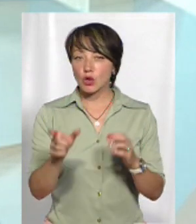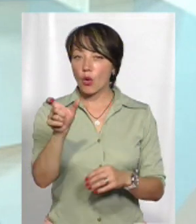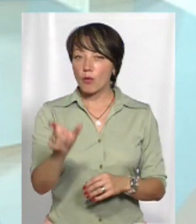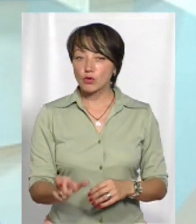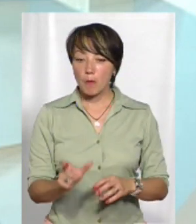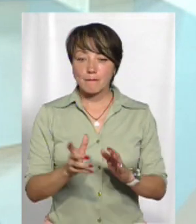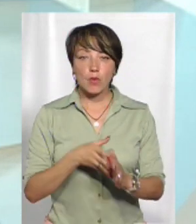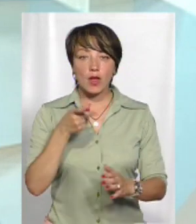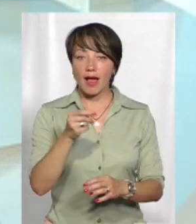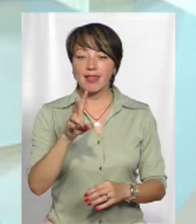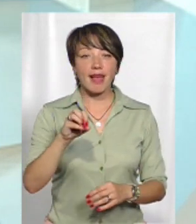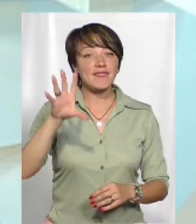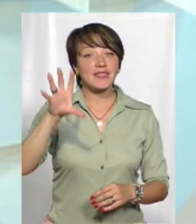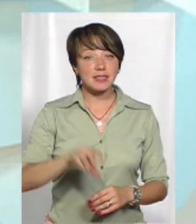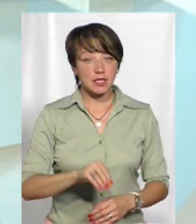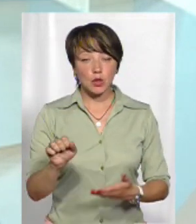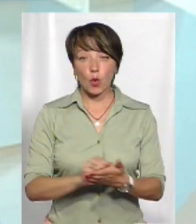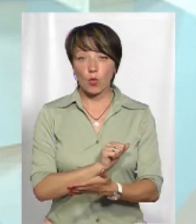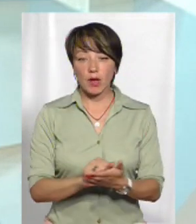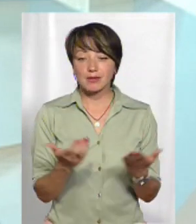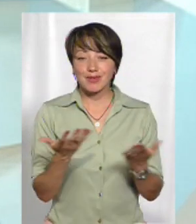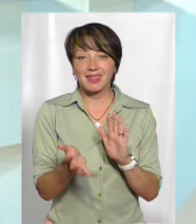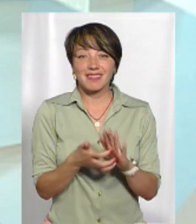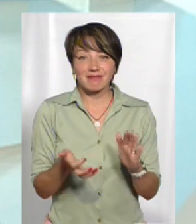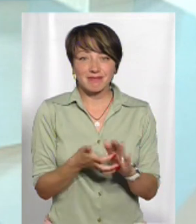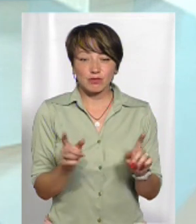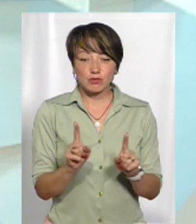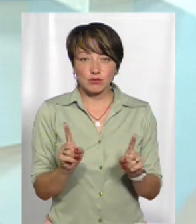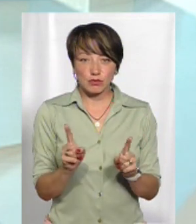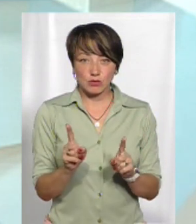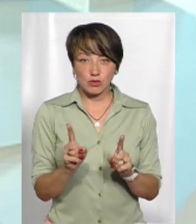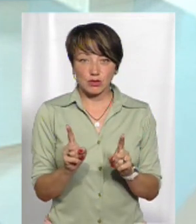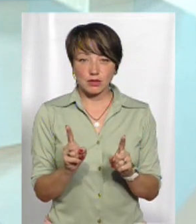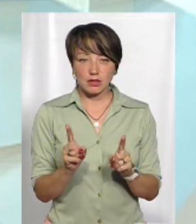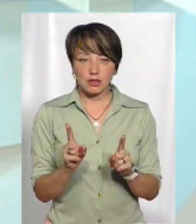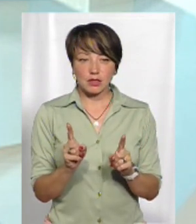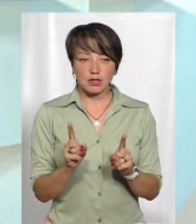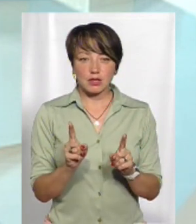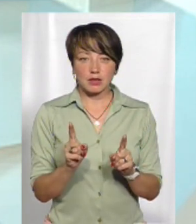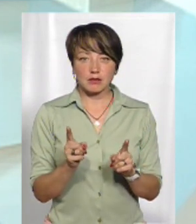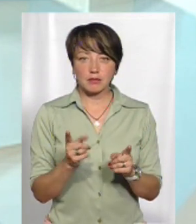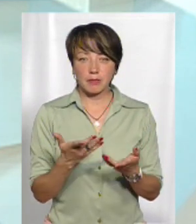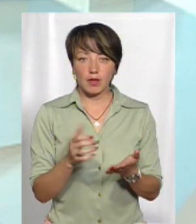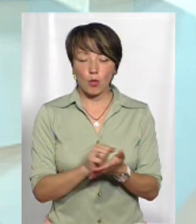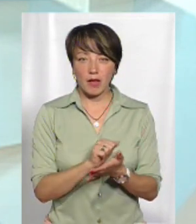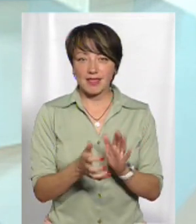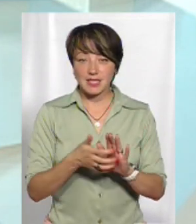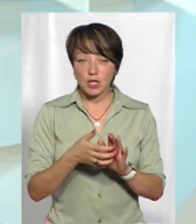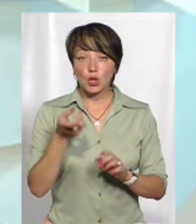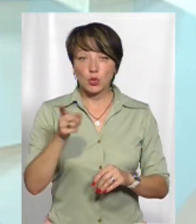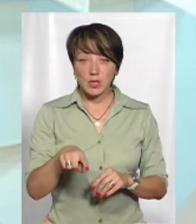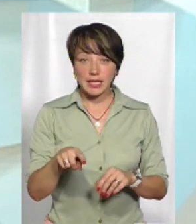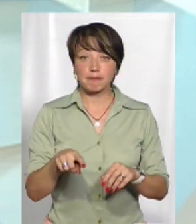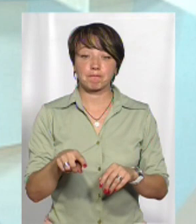не весь перелік необхідних документів, так, тобто якогось документа, який дає визначення права на пенсію, то